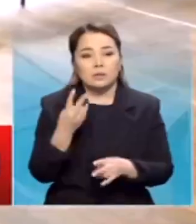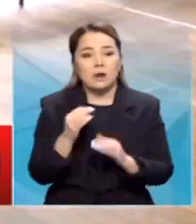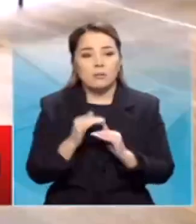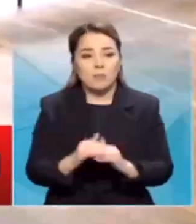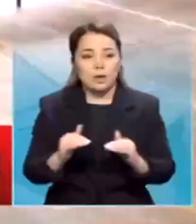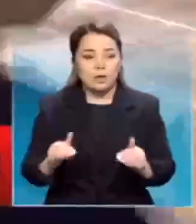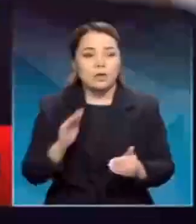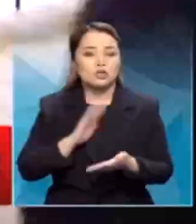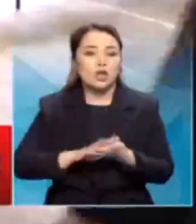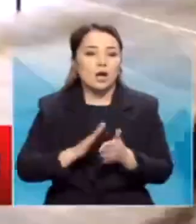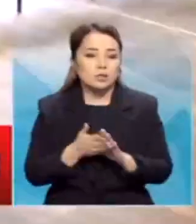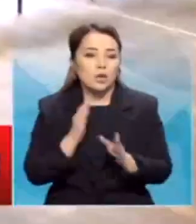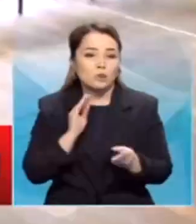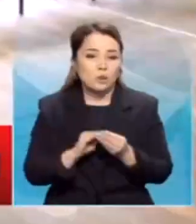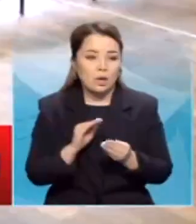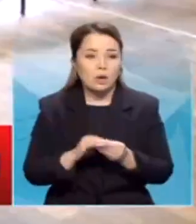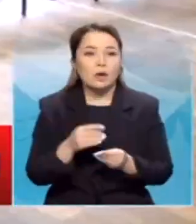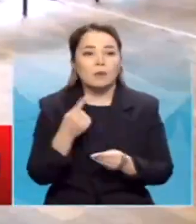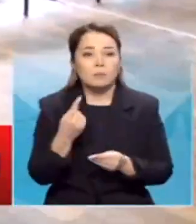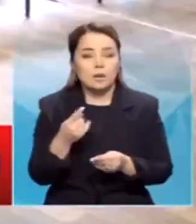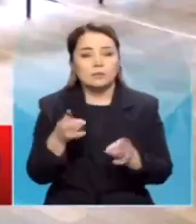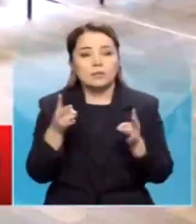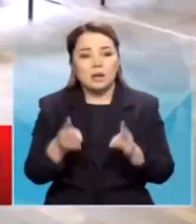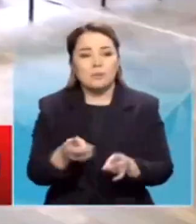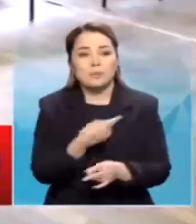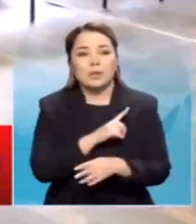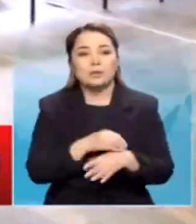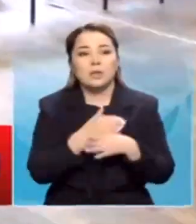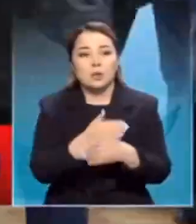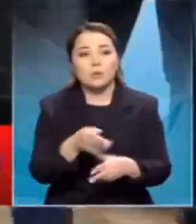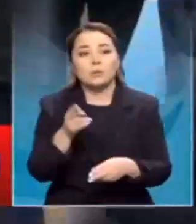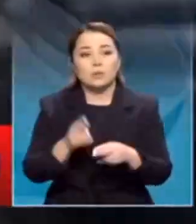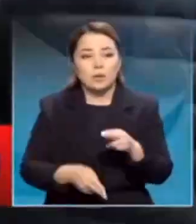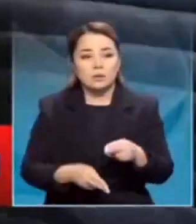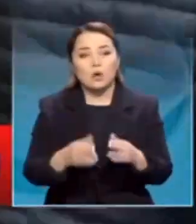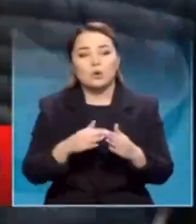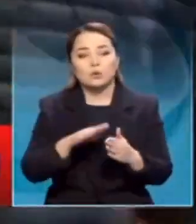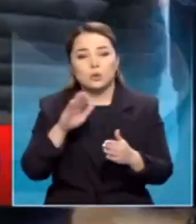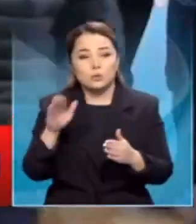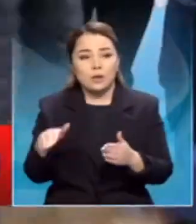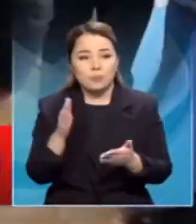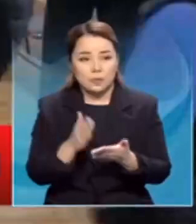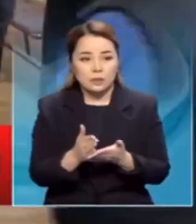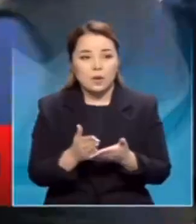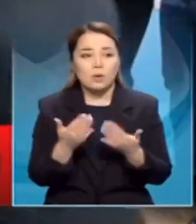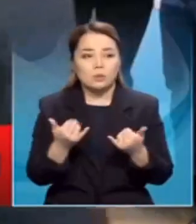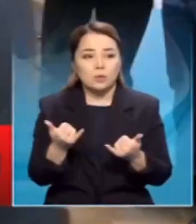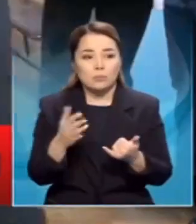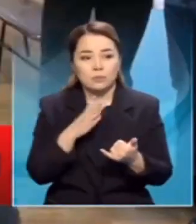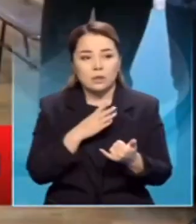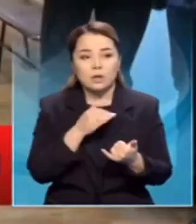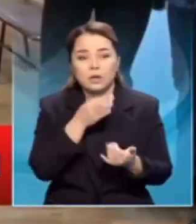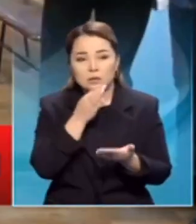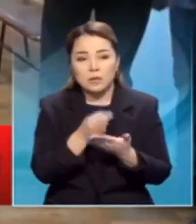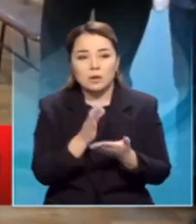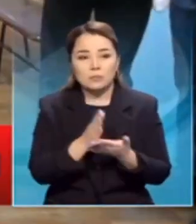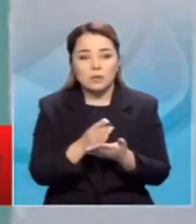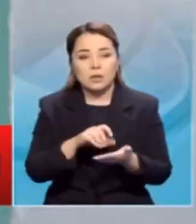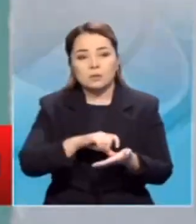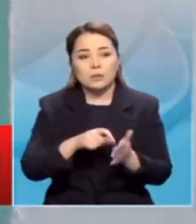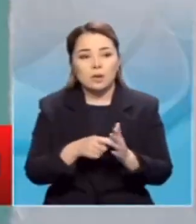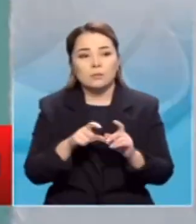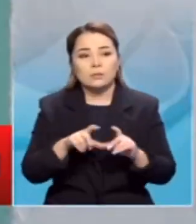Олардың жағдайы тұрақты. Ал бір балаға медициналық жәрдем көрсетілгеннен кейін үйіне жіберілді. Оқиға таңғы 8-дер шамасында